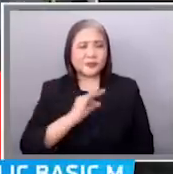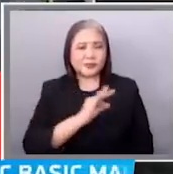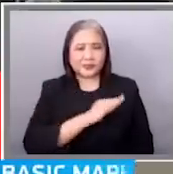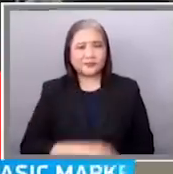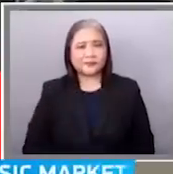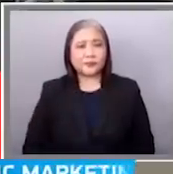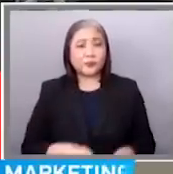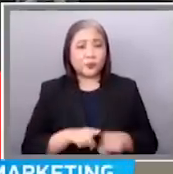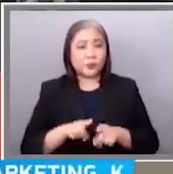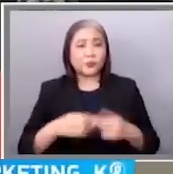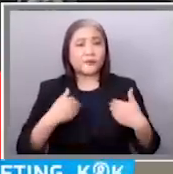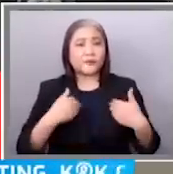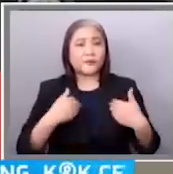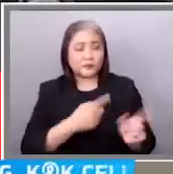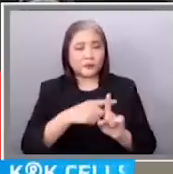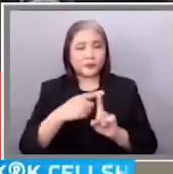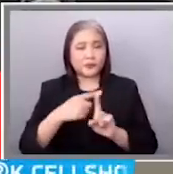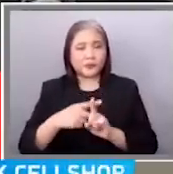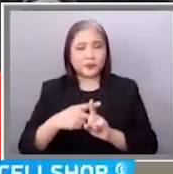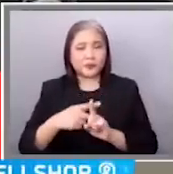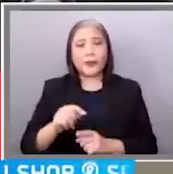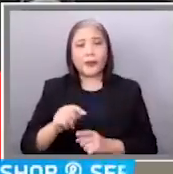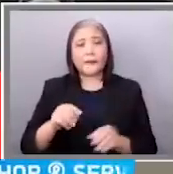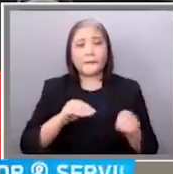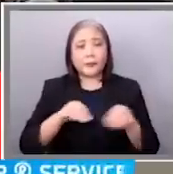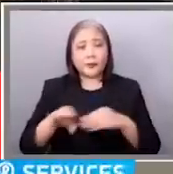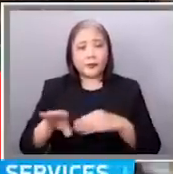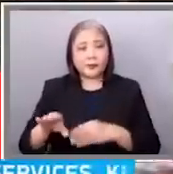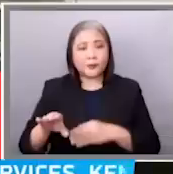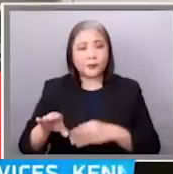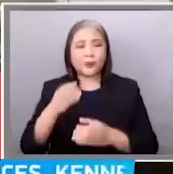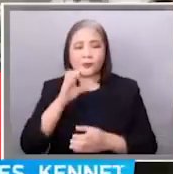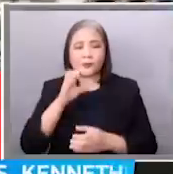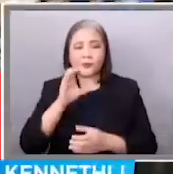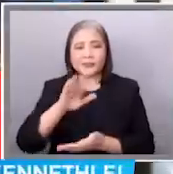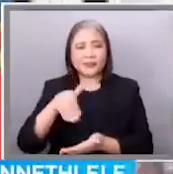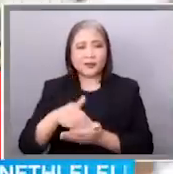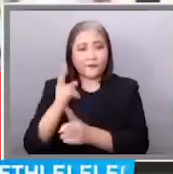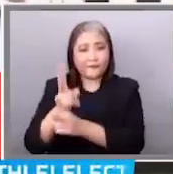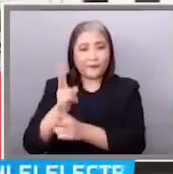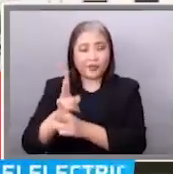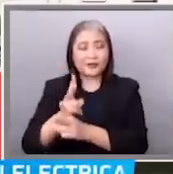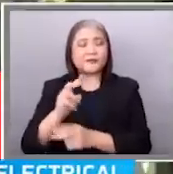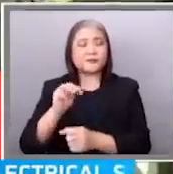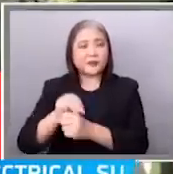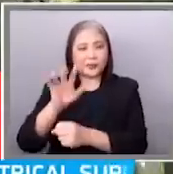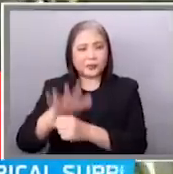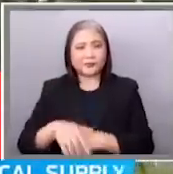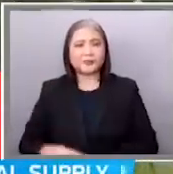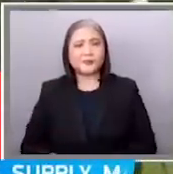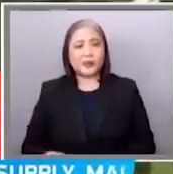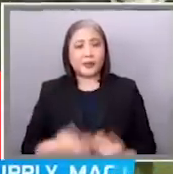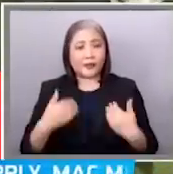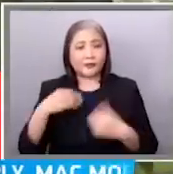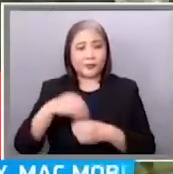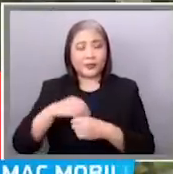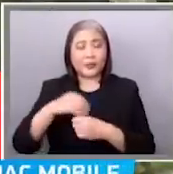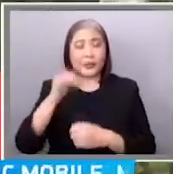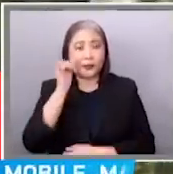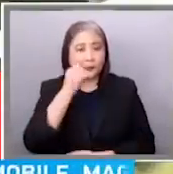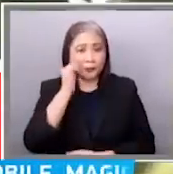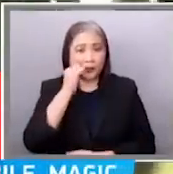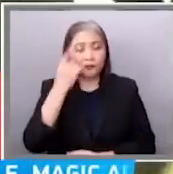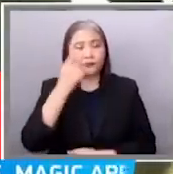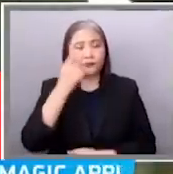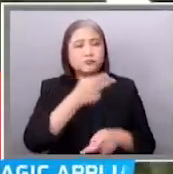ang Mobile Command Center van ng Mandaue City. May nakakabit itong camera para mamonitor ang buong paligid.